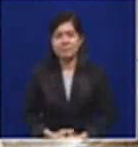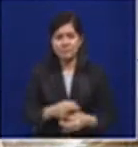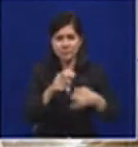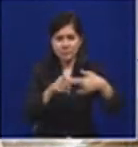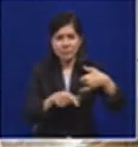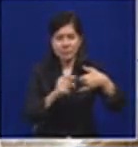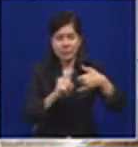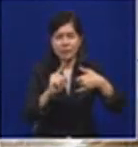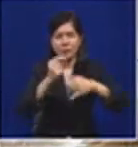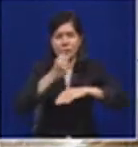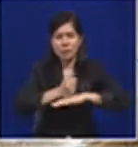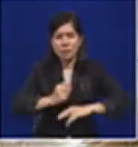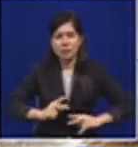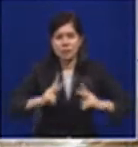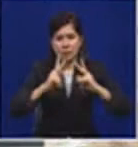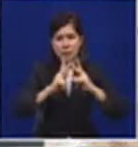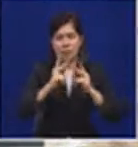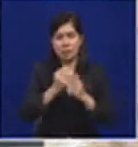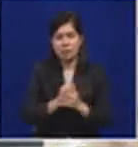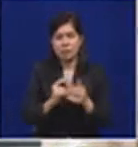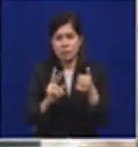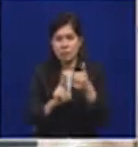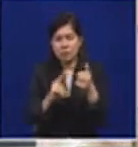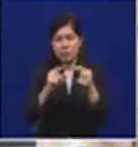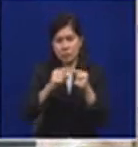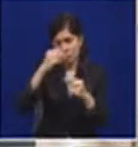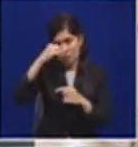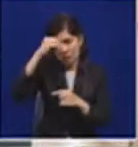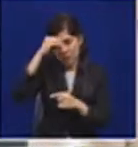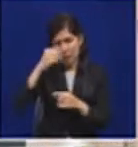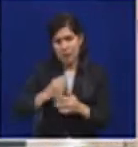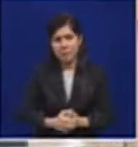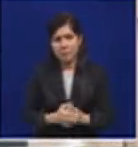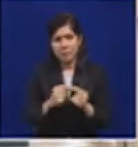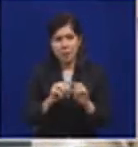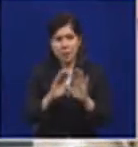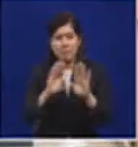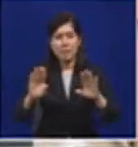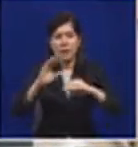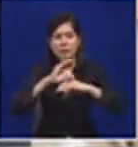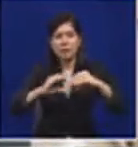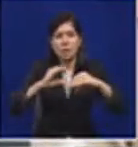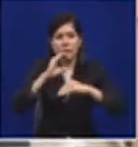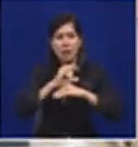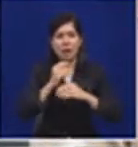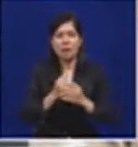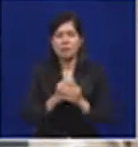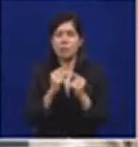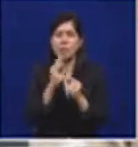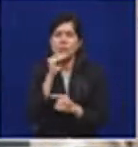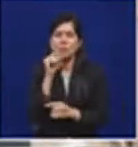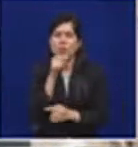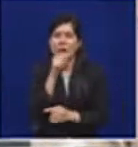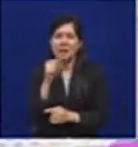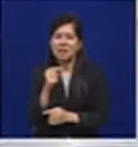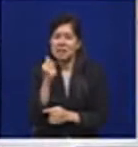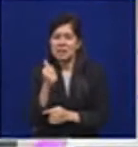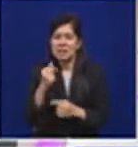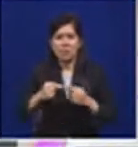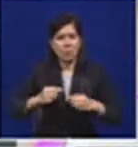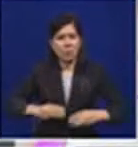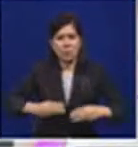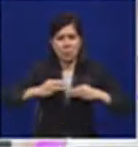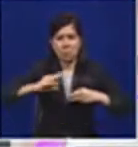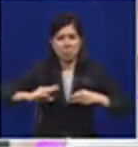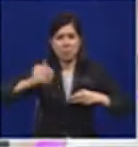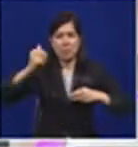ษฐสินนะคะรัฐมนตรีช่วยว่าการกระทรวงศึกษาธิการได้แถลงเปิดตัวโครงการ I Speak English เพื่อชีวิตที่ better นะคะเพื่อยกระดับคุณ